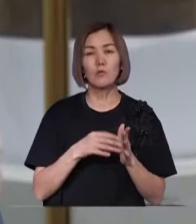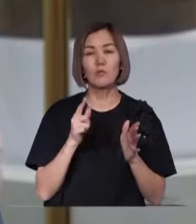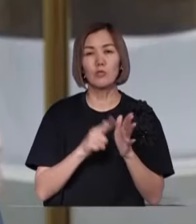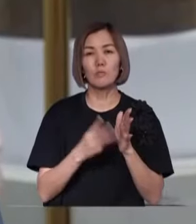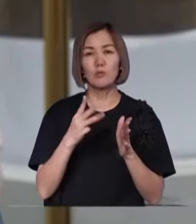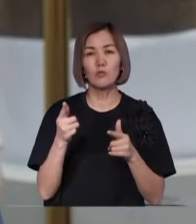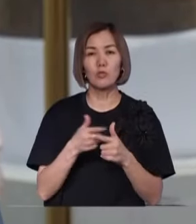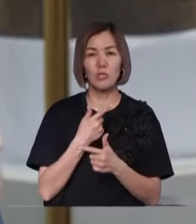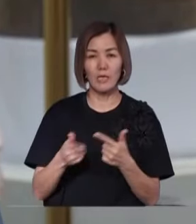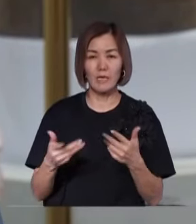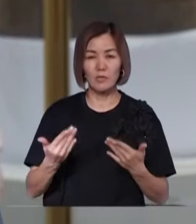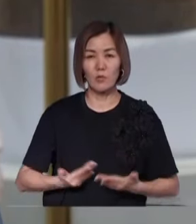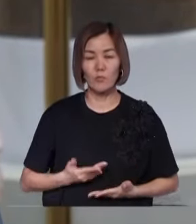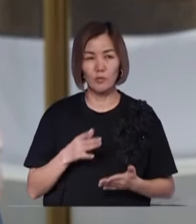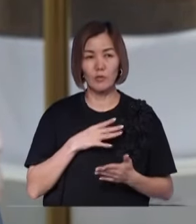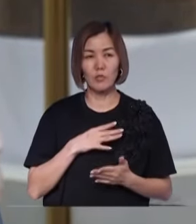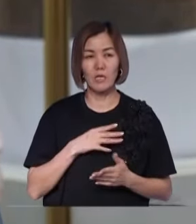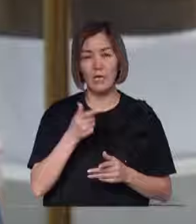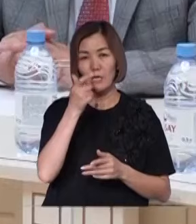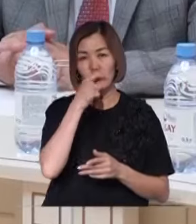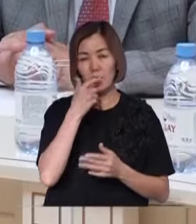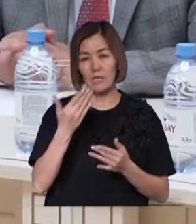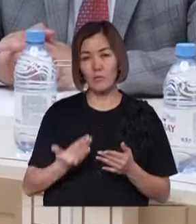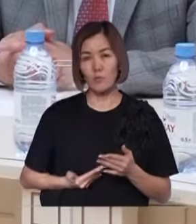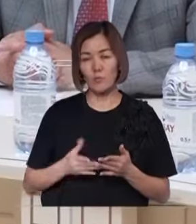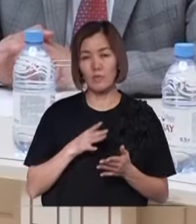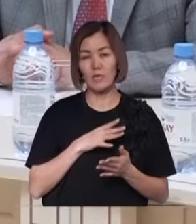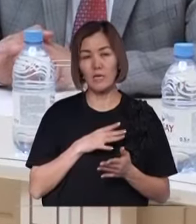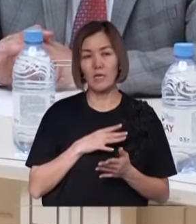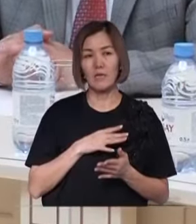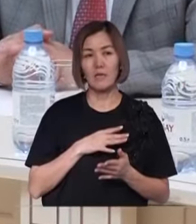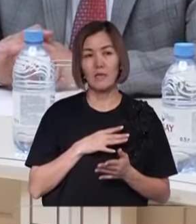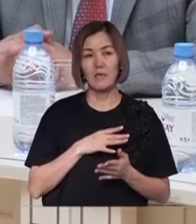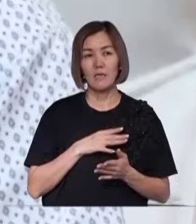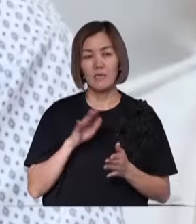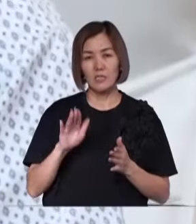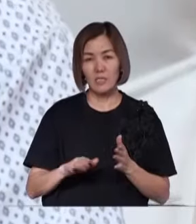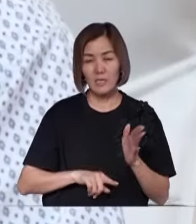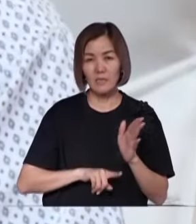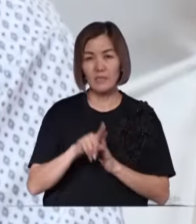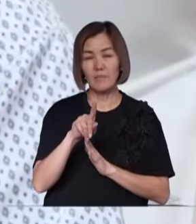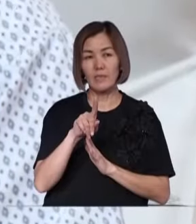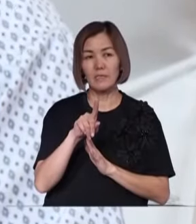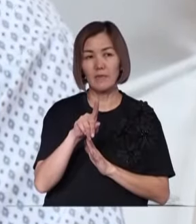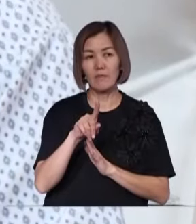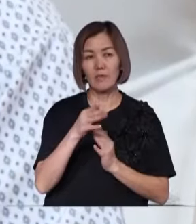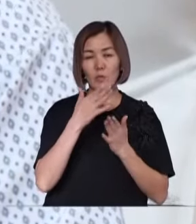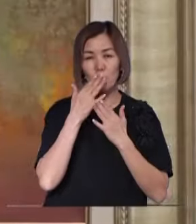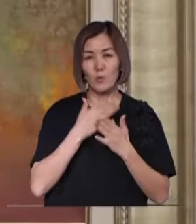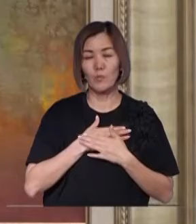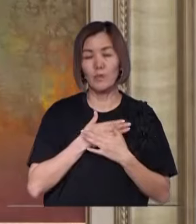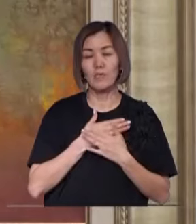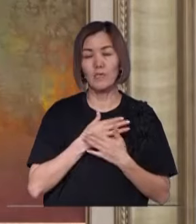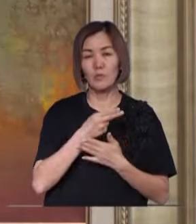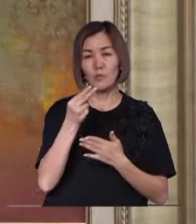1904-1973 жылдары аралығында өмір сүрді. Жаркент өңірінің тумасы. Қылғаламын қаршадайынан жанына серік еткен қасталант көпке